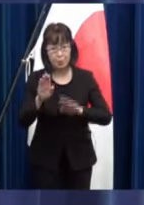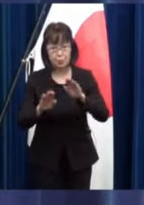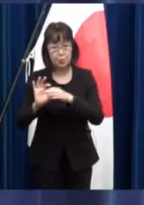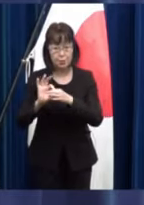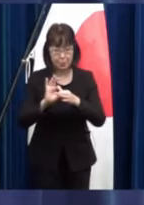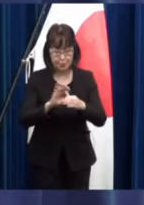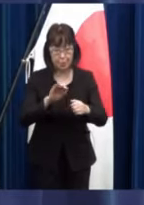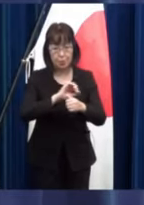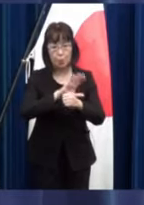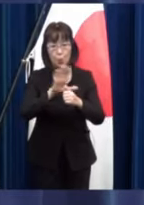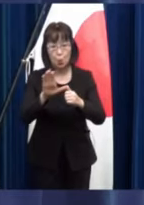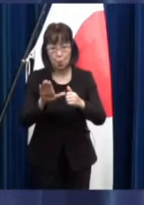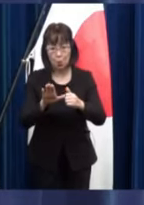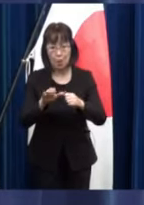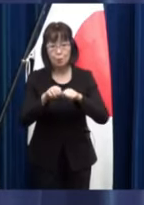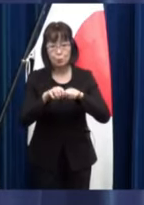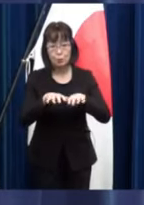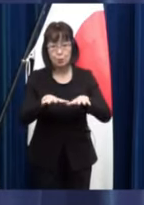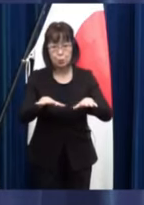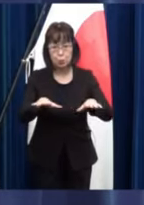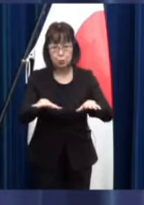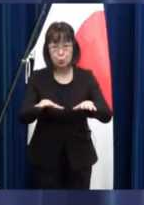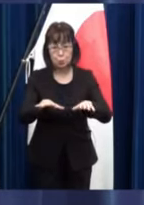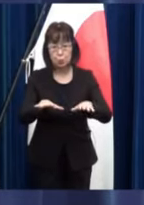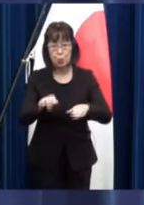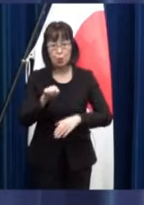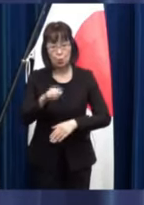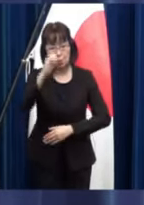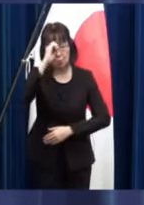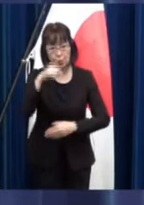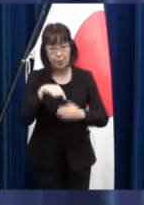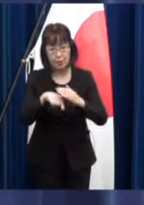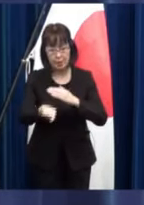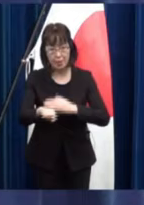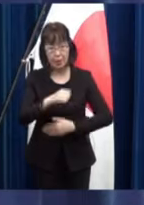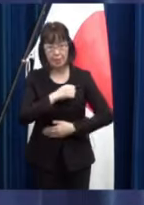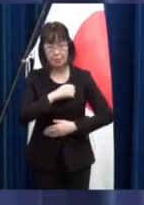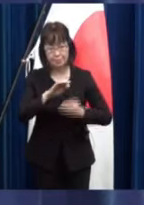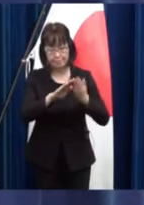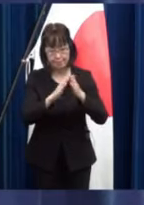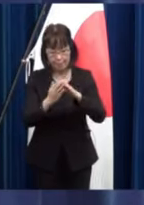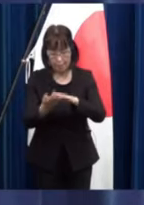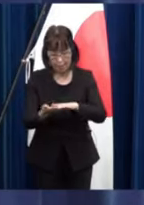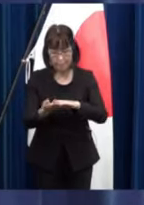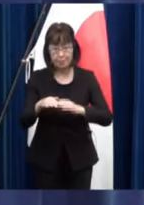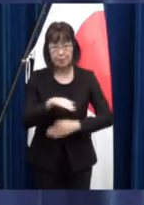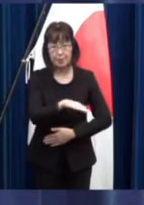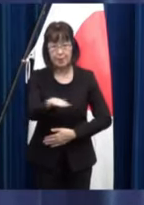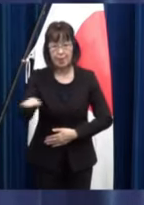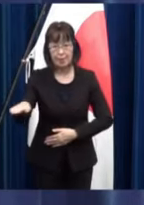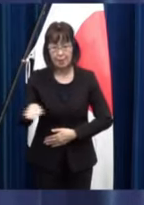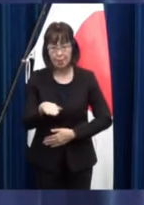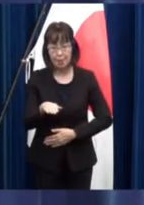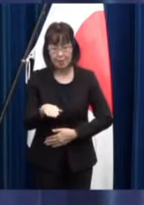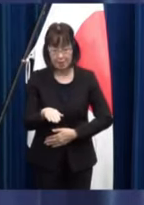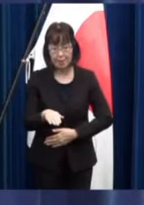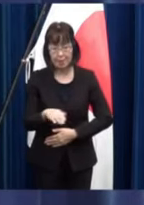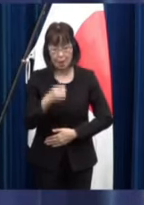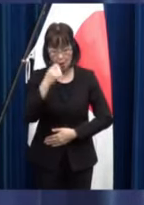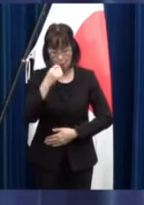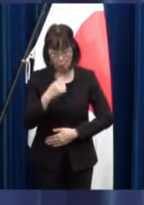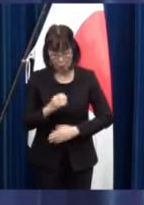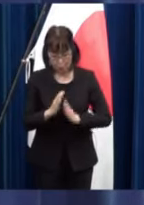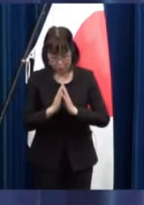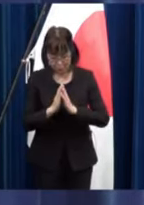新型コロナウイルス、この感染症によって命を落とされた方々へお悔やみを申し上げますととも